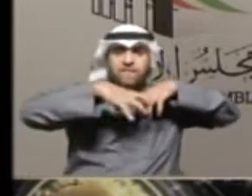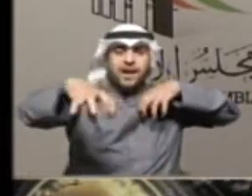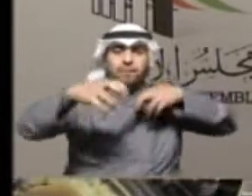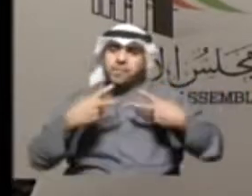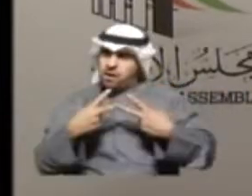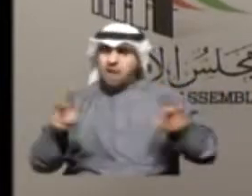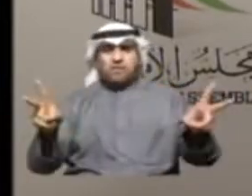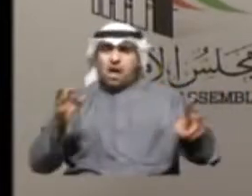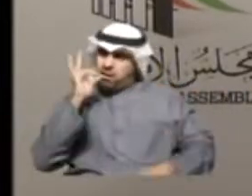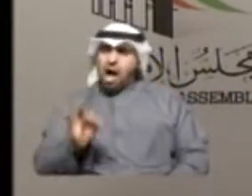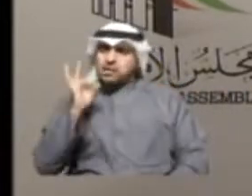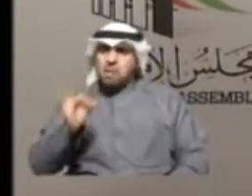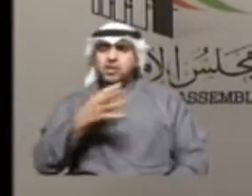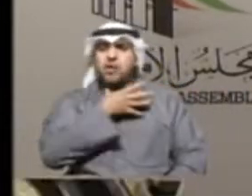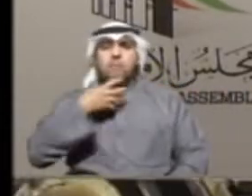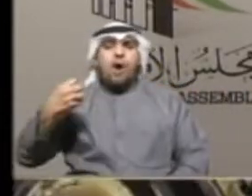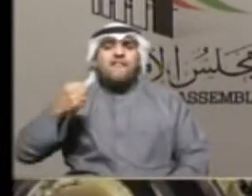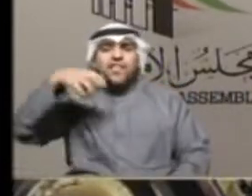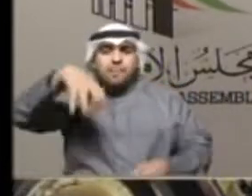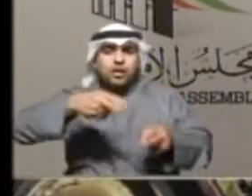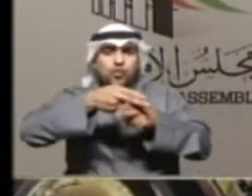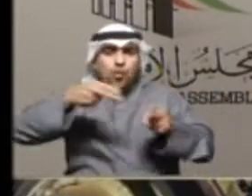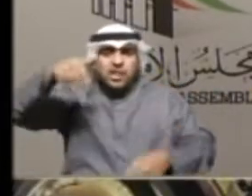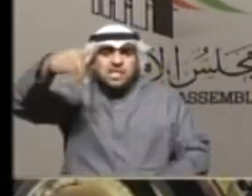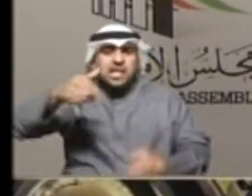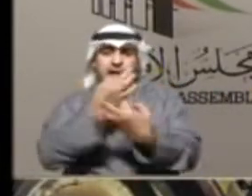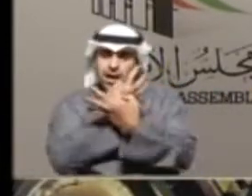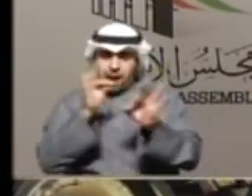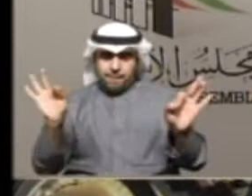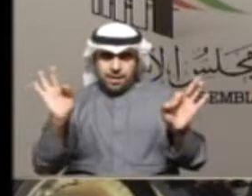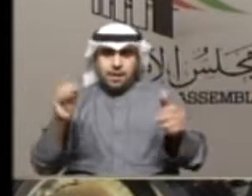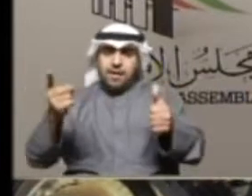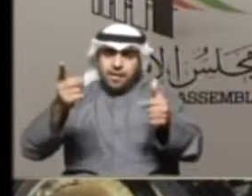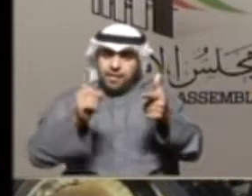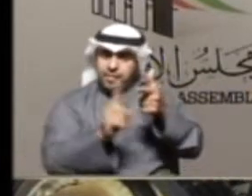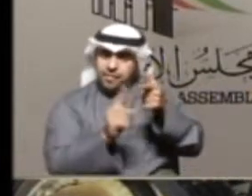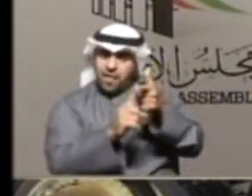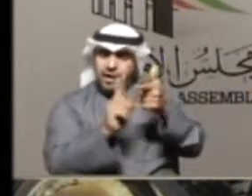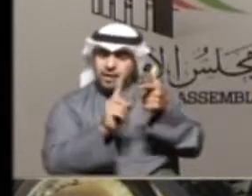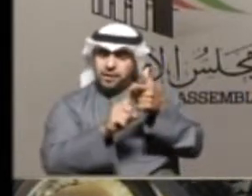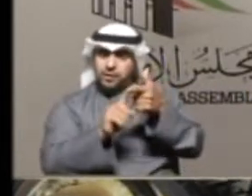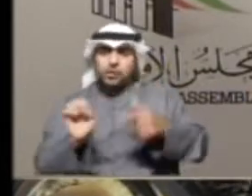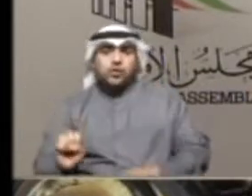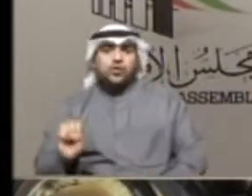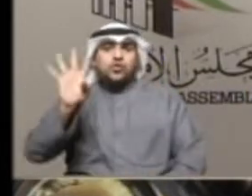للجامعات والكليات في المحافظات جميعا، وأيضا توفير رعاية نهارية وأيضا مسائية